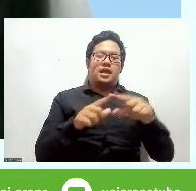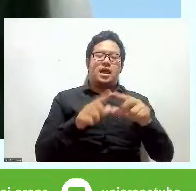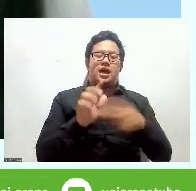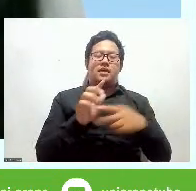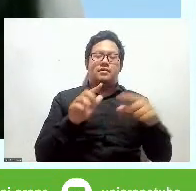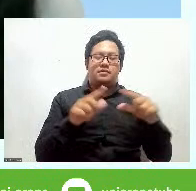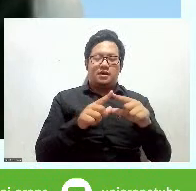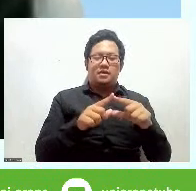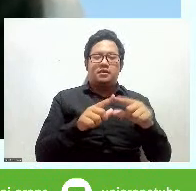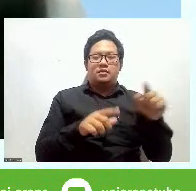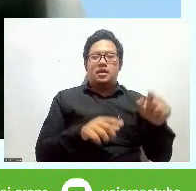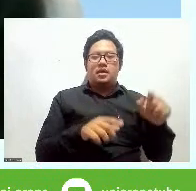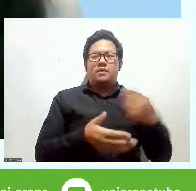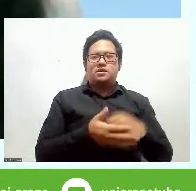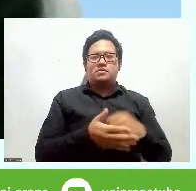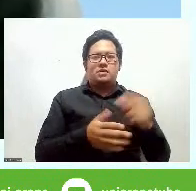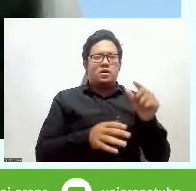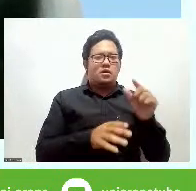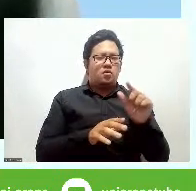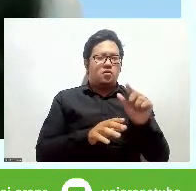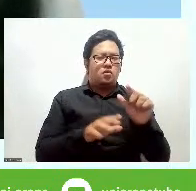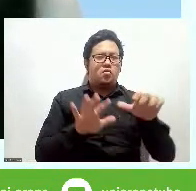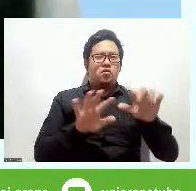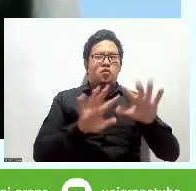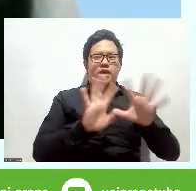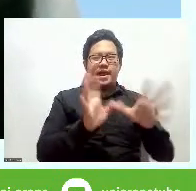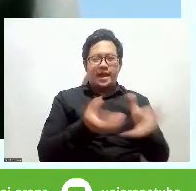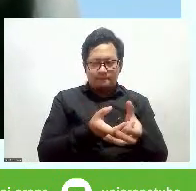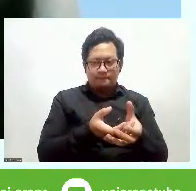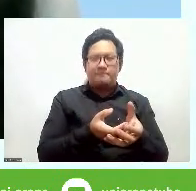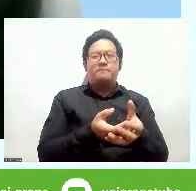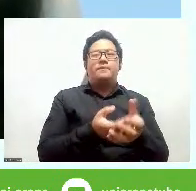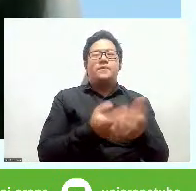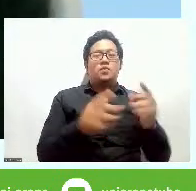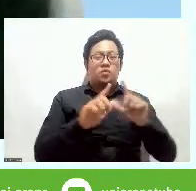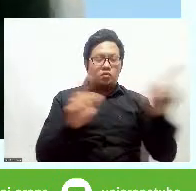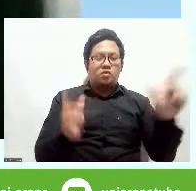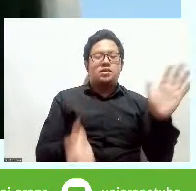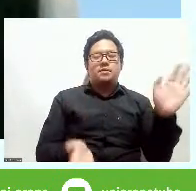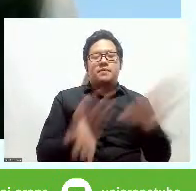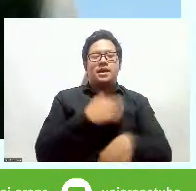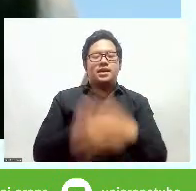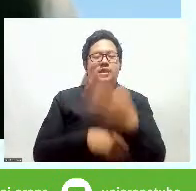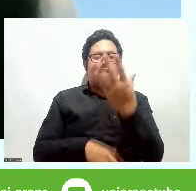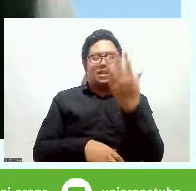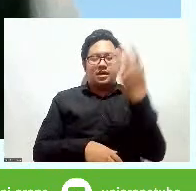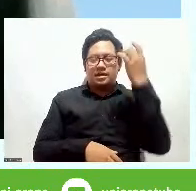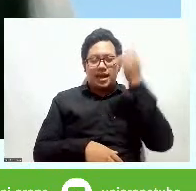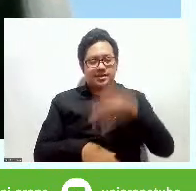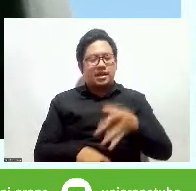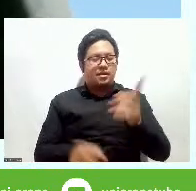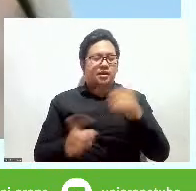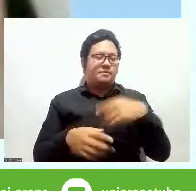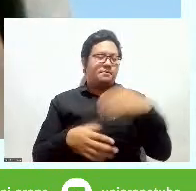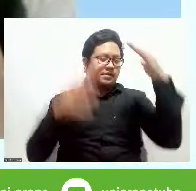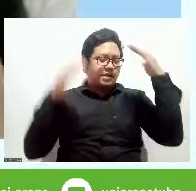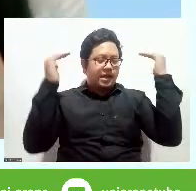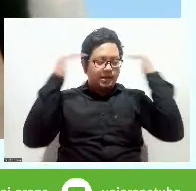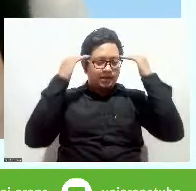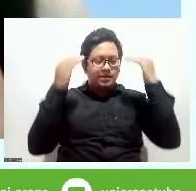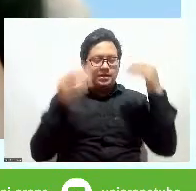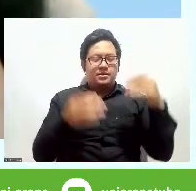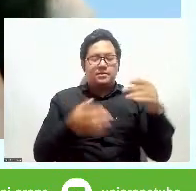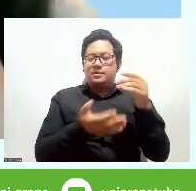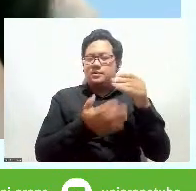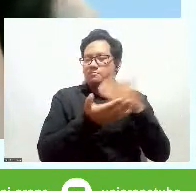dia pulang ke kampungnya untuk bertanya sekarang organik keren-keren etnik lalu